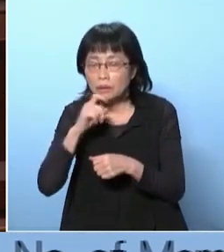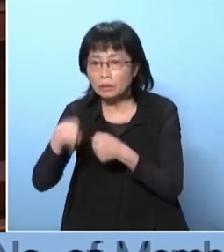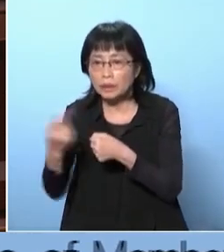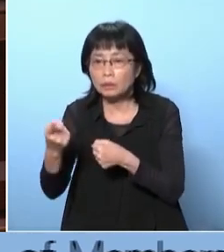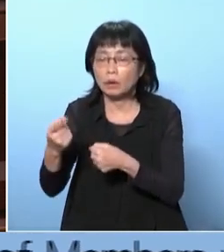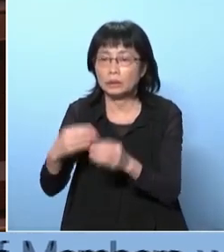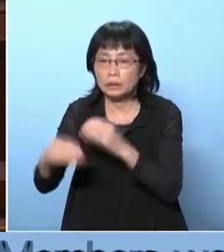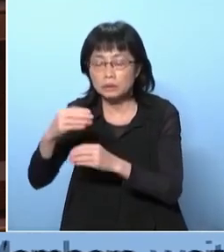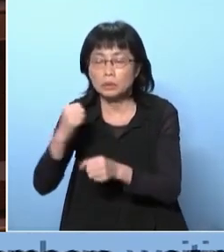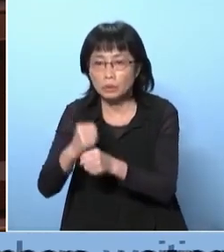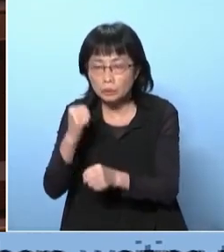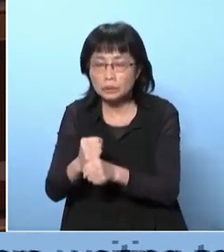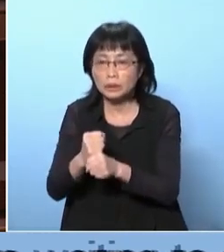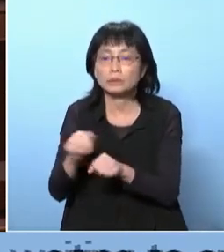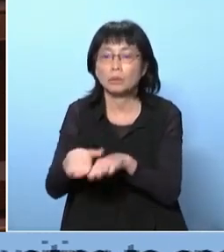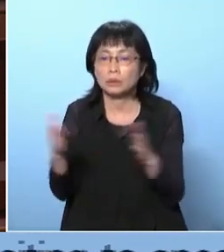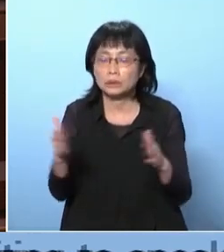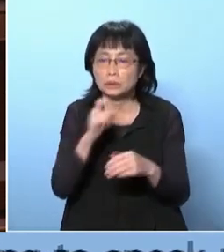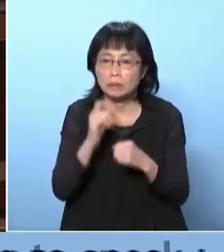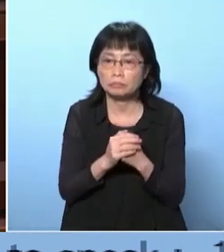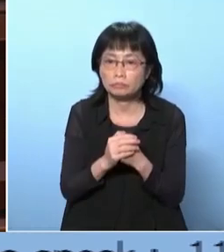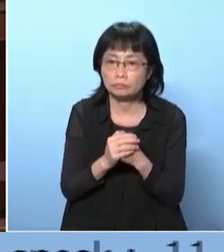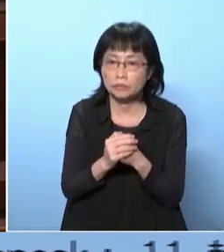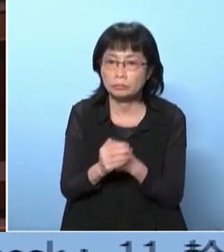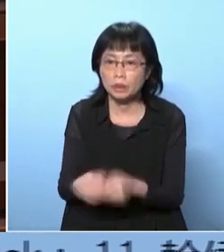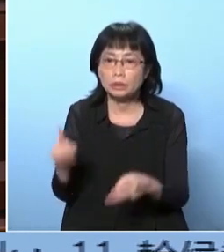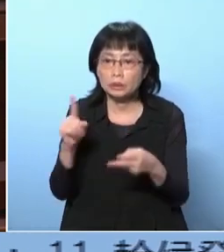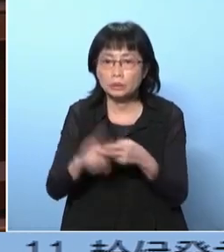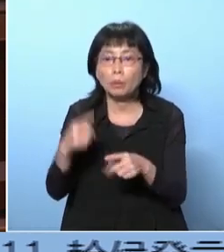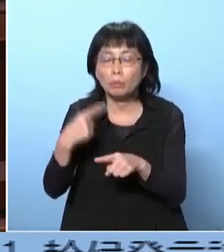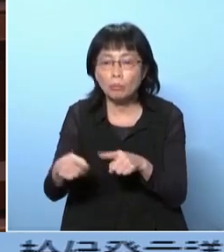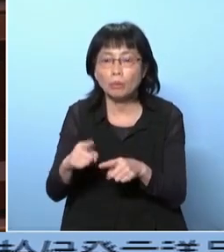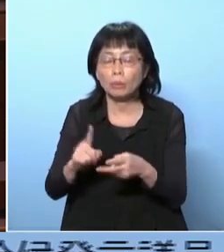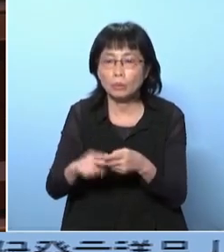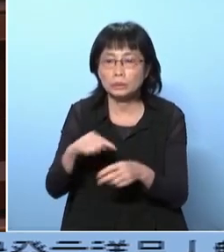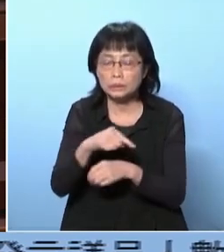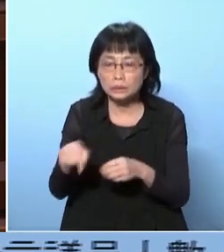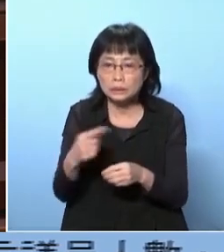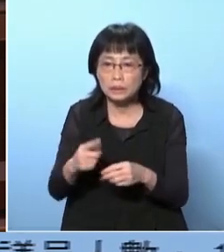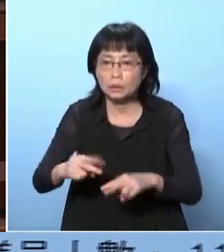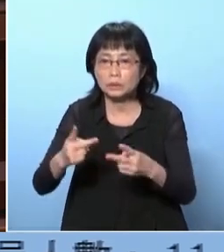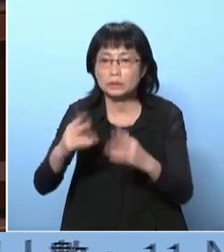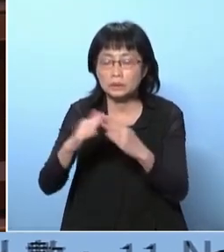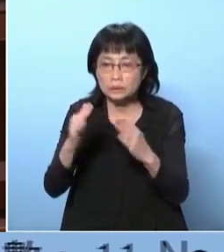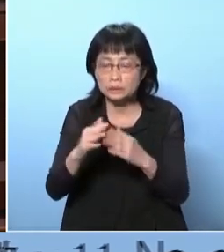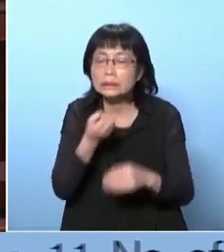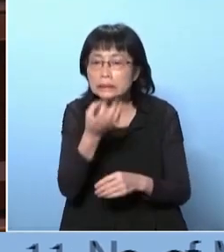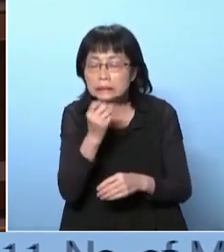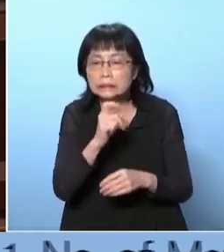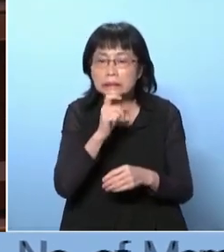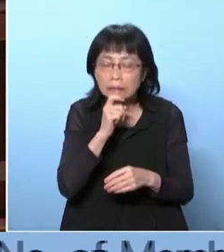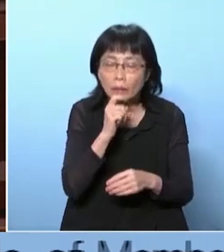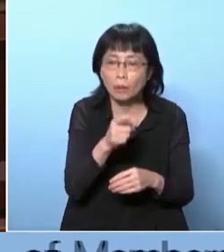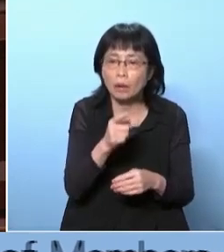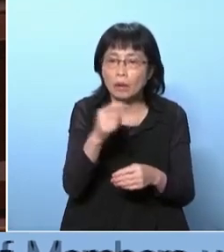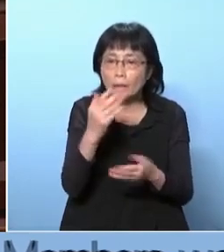開。土木工程拓展署是建議善用南大嶼，包括了長沙、水口、石壁和貝澳